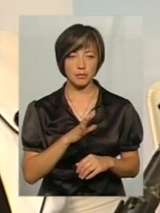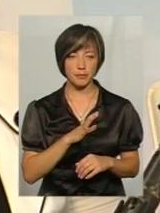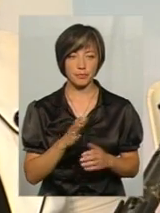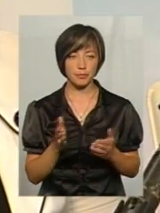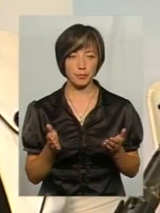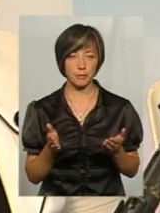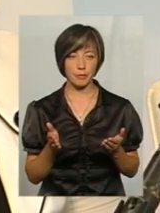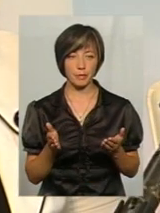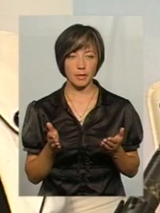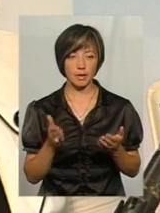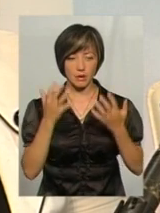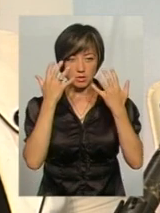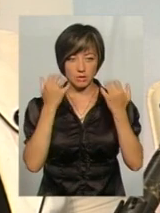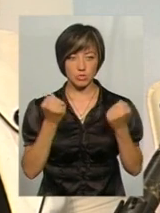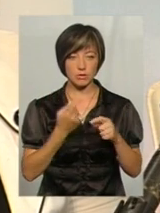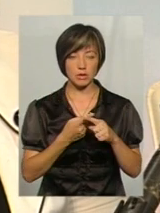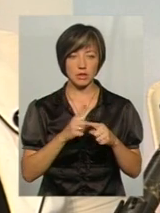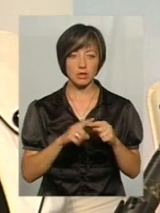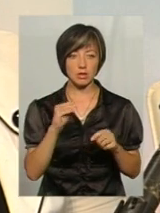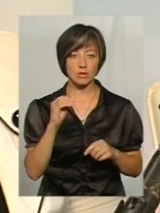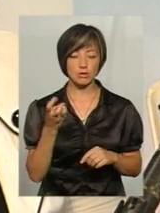Как-то он заснул, вот этот Женя,